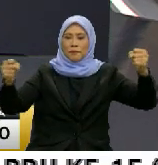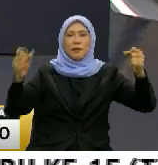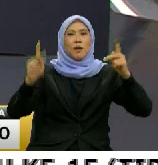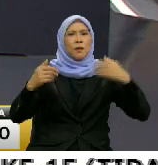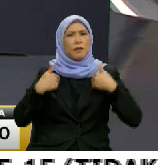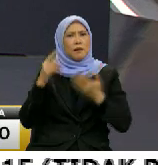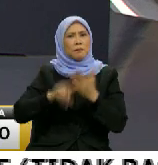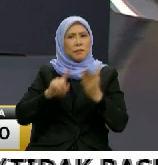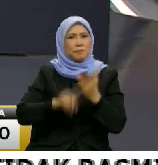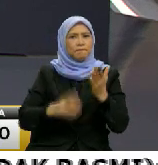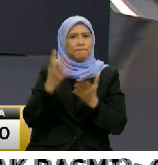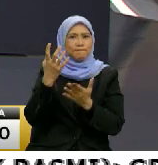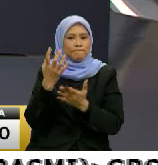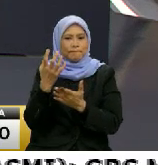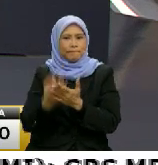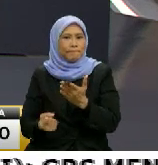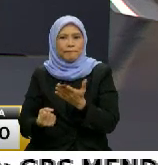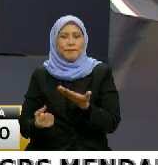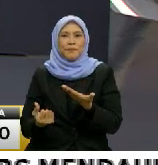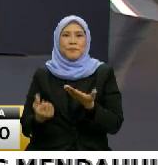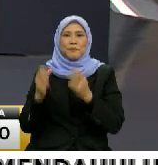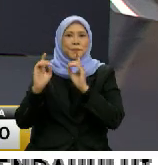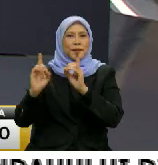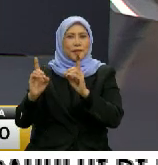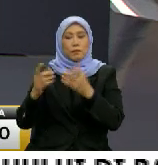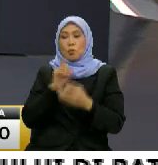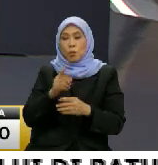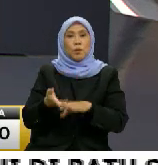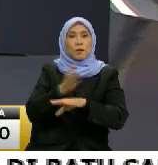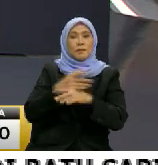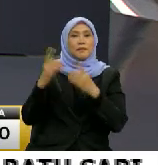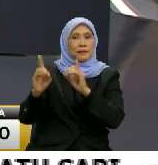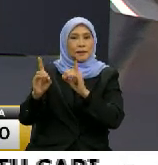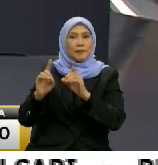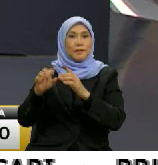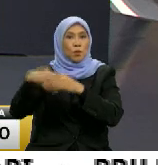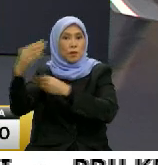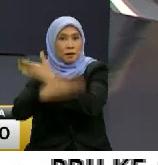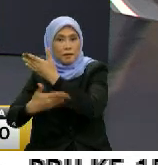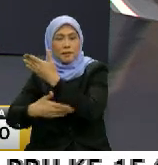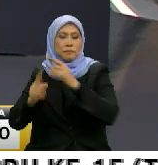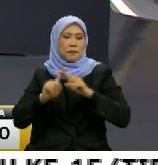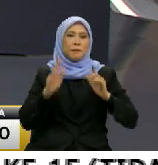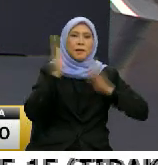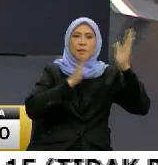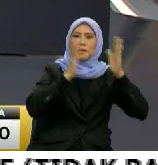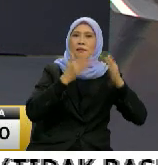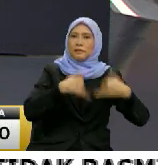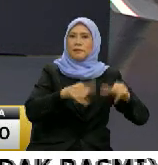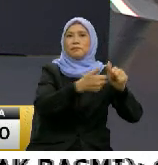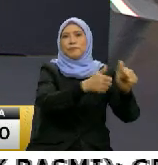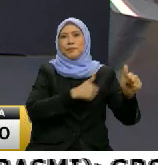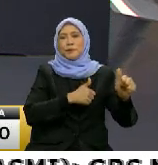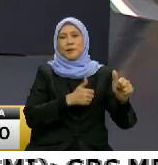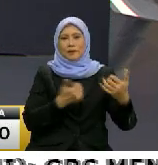berlaku potongan kepada pendidikan. Jadi di situ sudah dilatih. Kita masih lagi jauh, tapi kita tidak ketinggalan seandainya kita